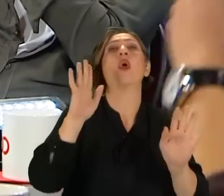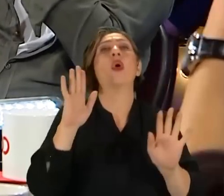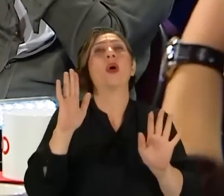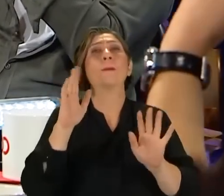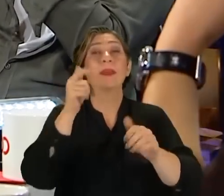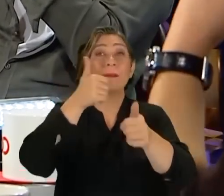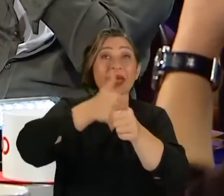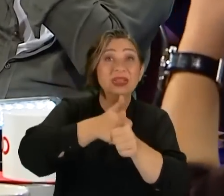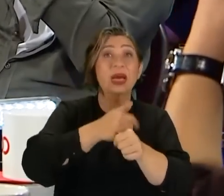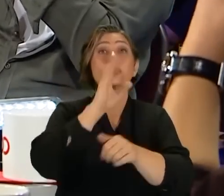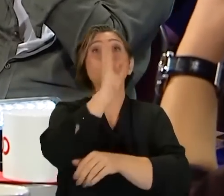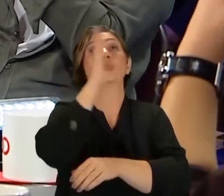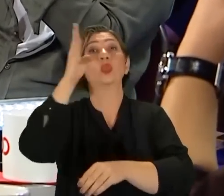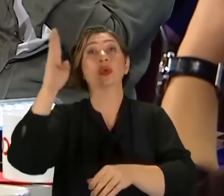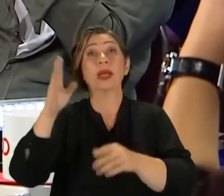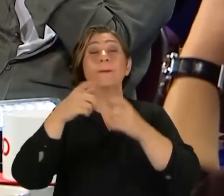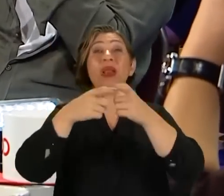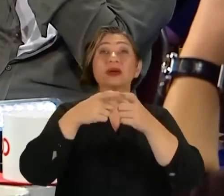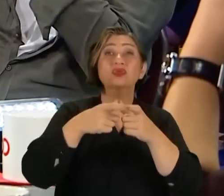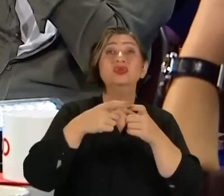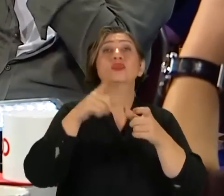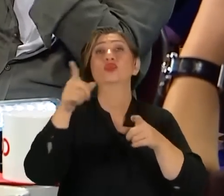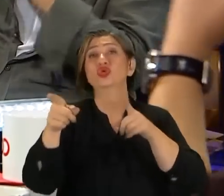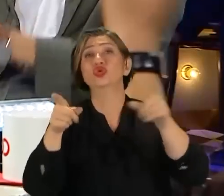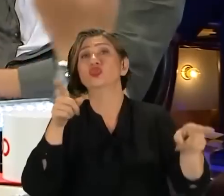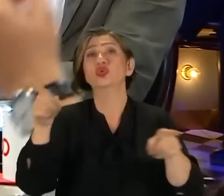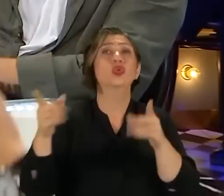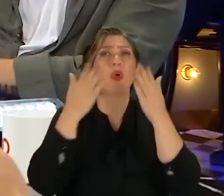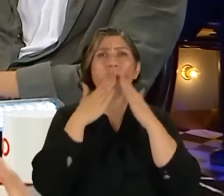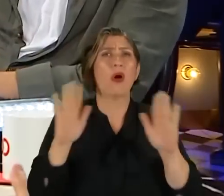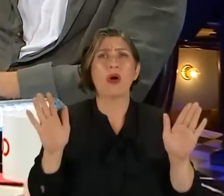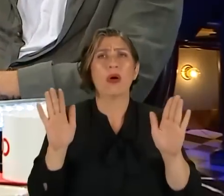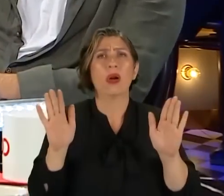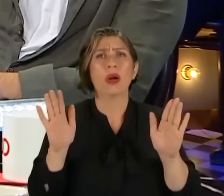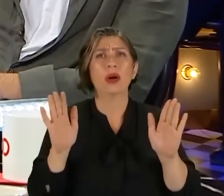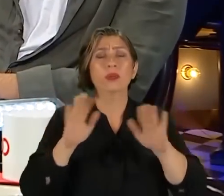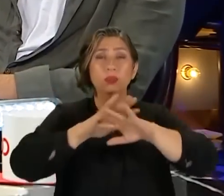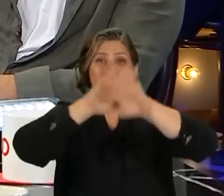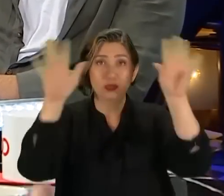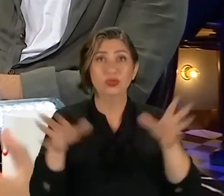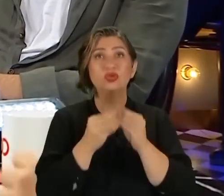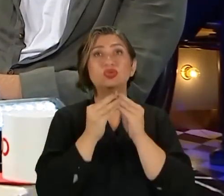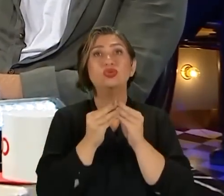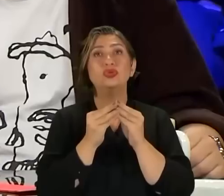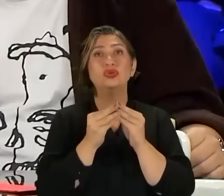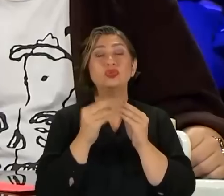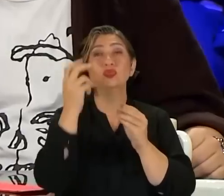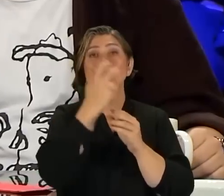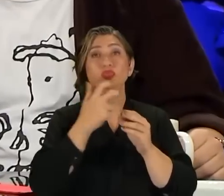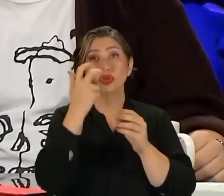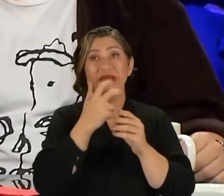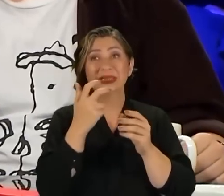bir menajer, turne menajeri, plakçı, şucu, bucu falan filan. Yani aslında bütün